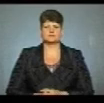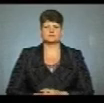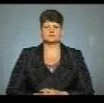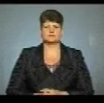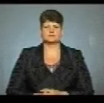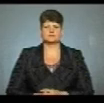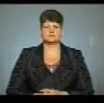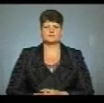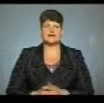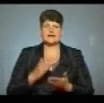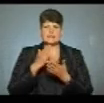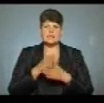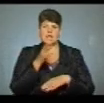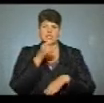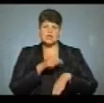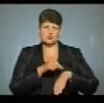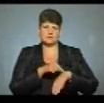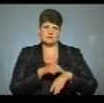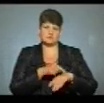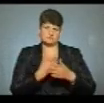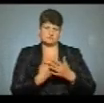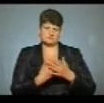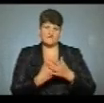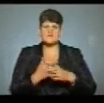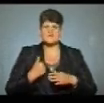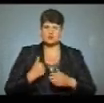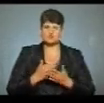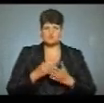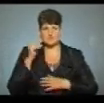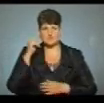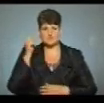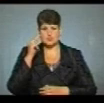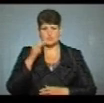Є часові показники. І військовослужбовці навчаються,